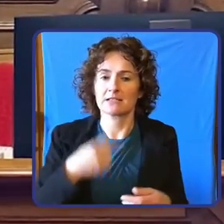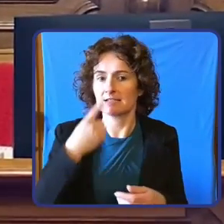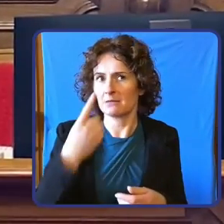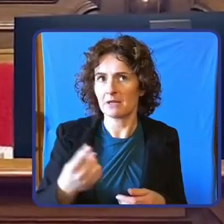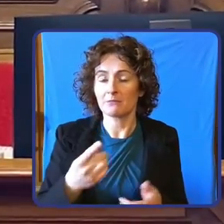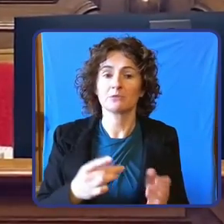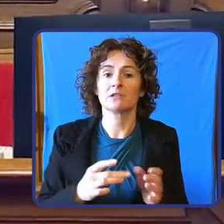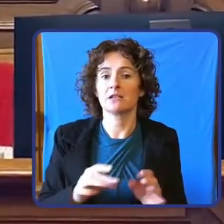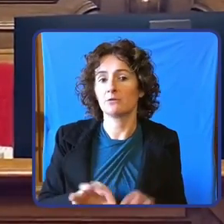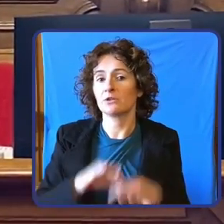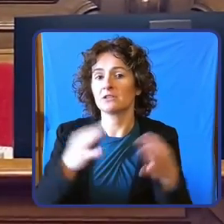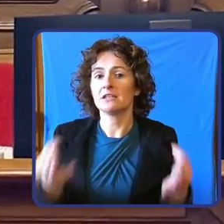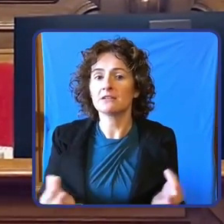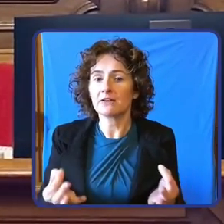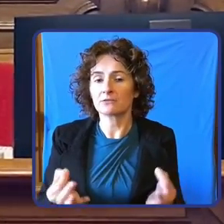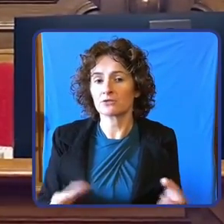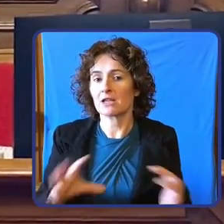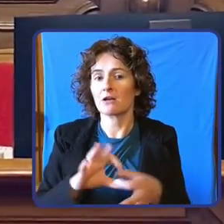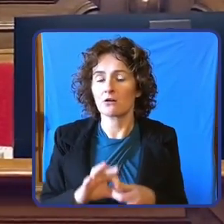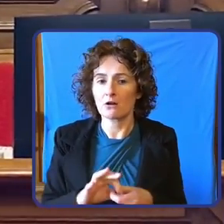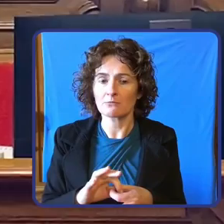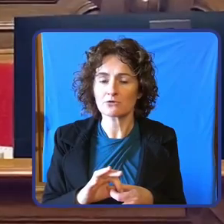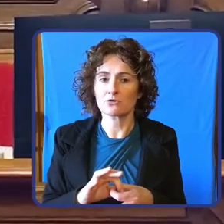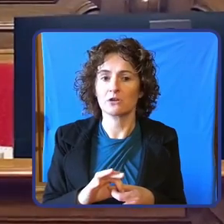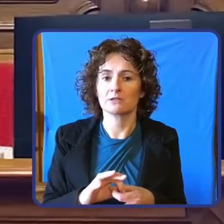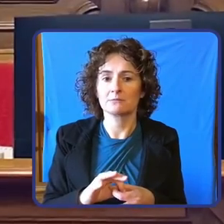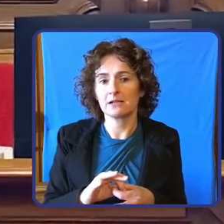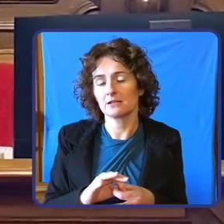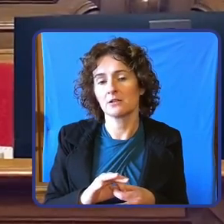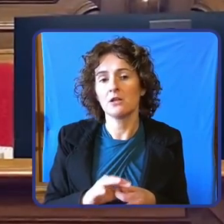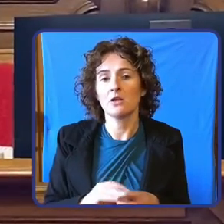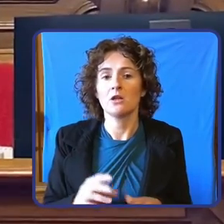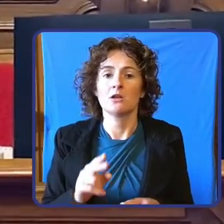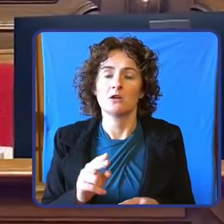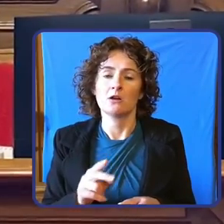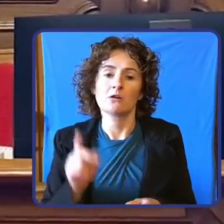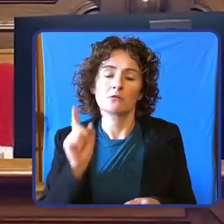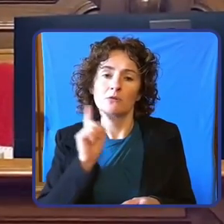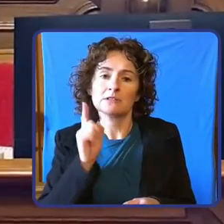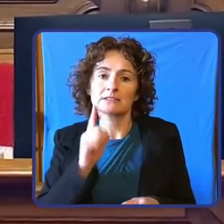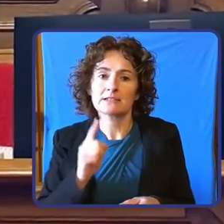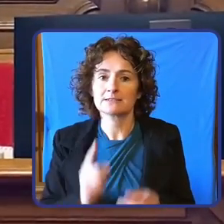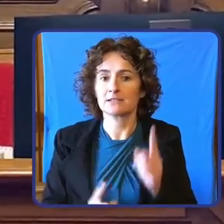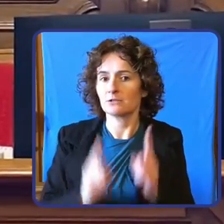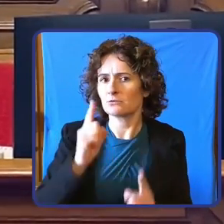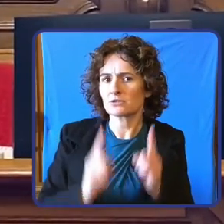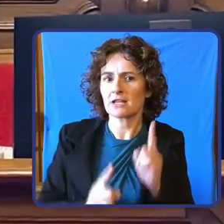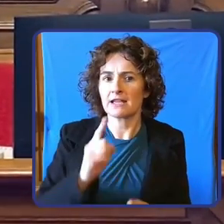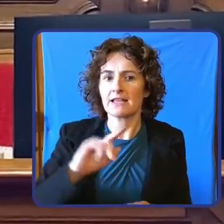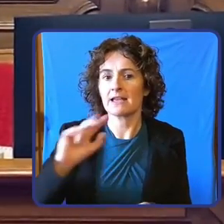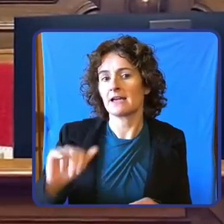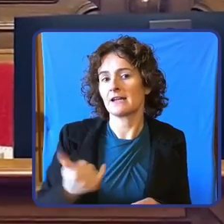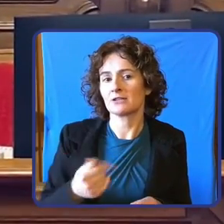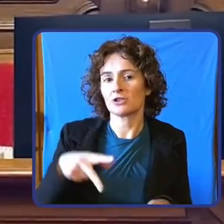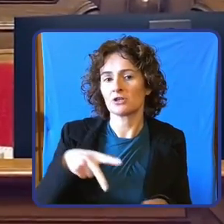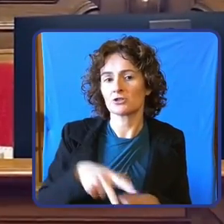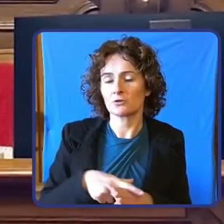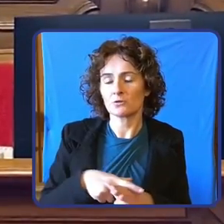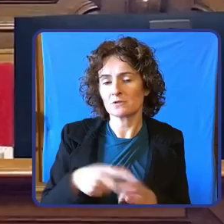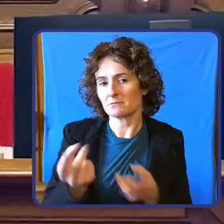nyilvánosság tekintetében a koncesziós eljárás és a közbeszerzés